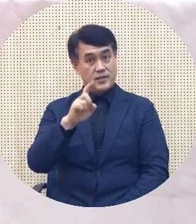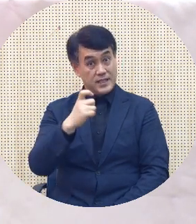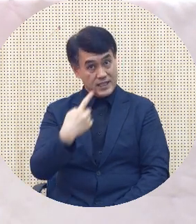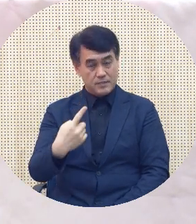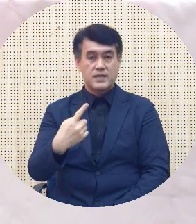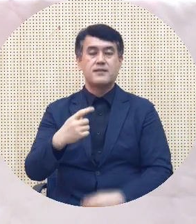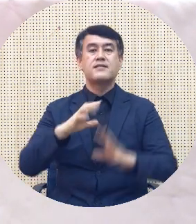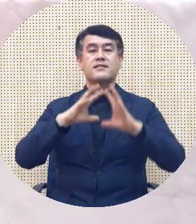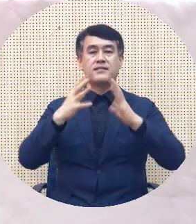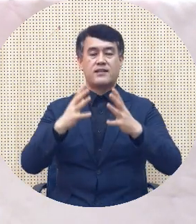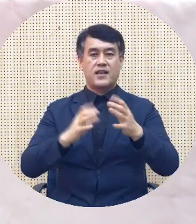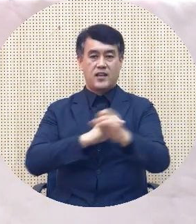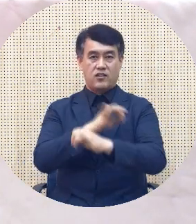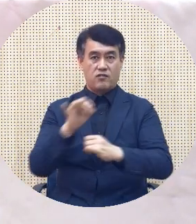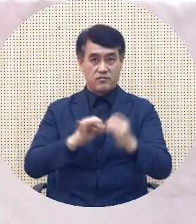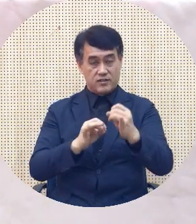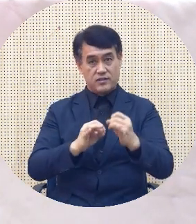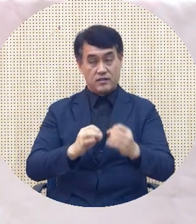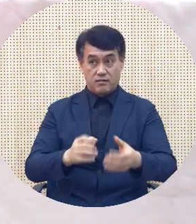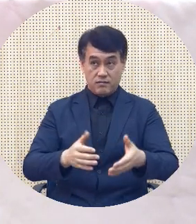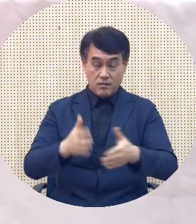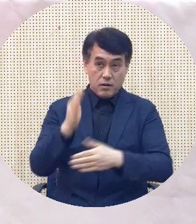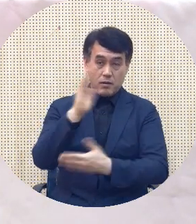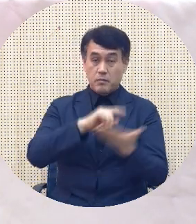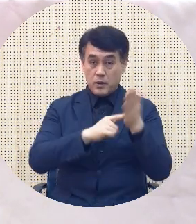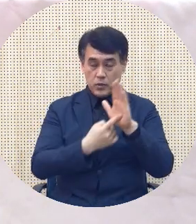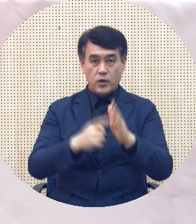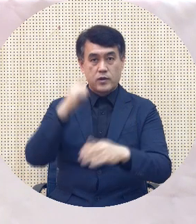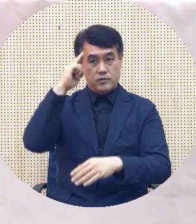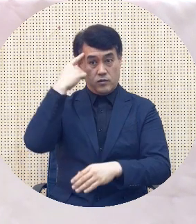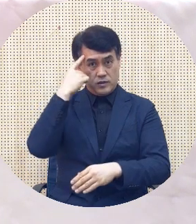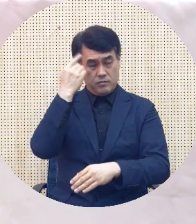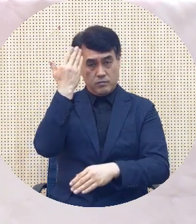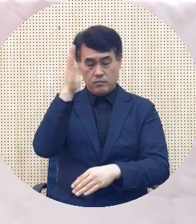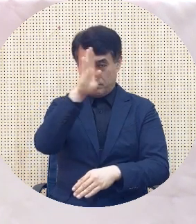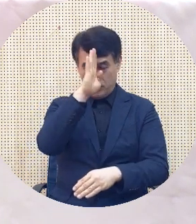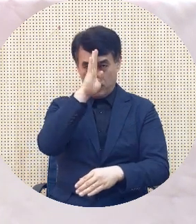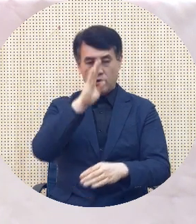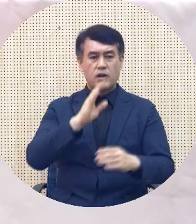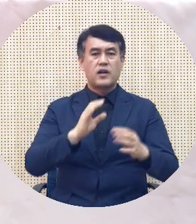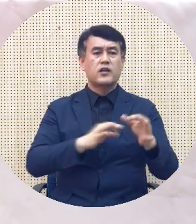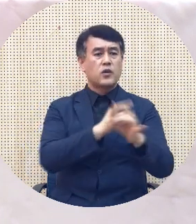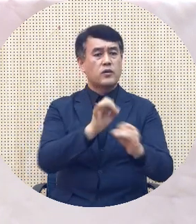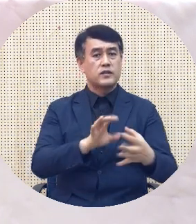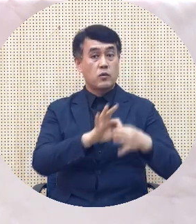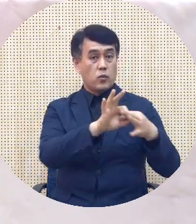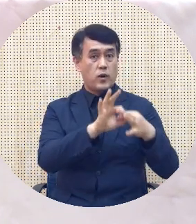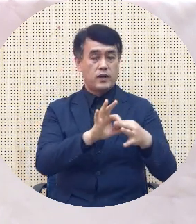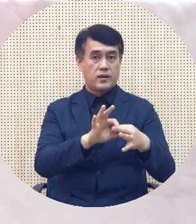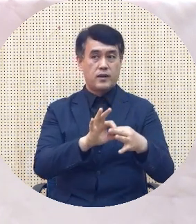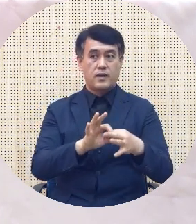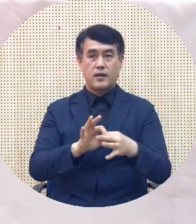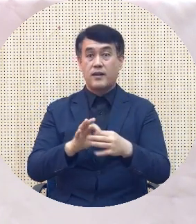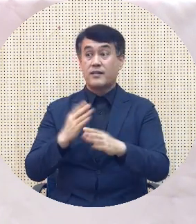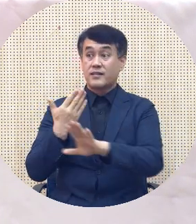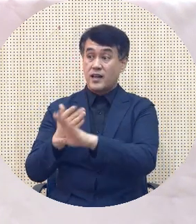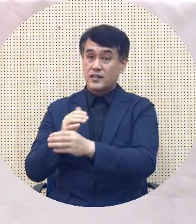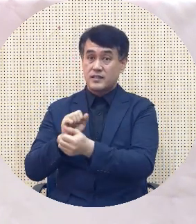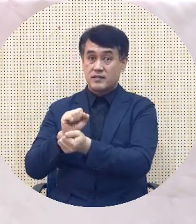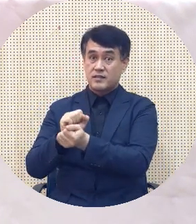2011년 세계 경제 포럼 발표에 의하면 정신질환이 국제 경제에 미치는 부담이 전체 비감염성